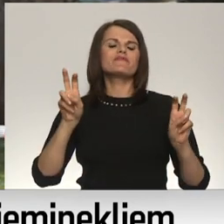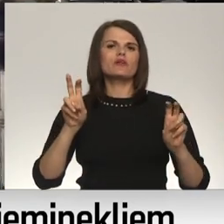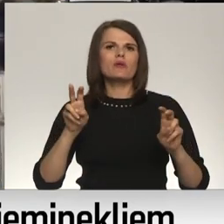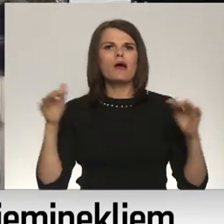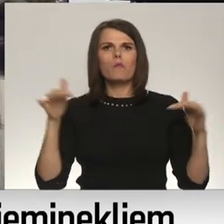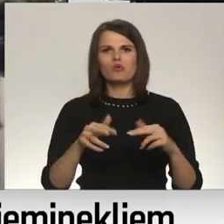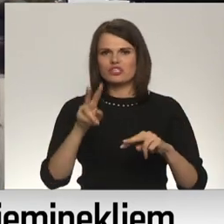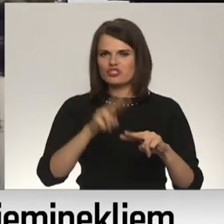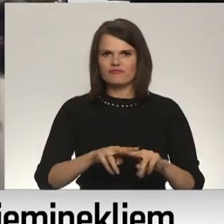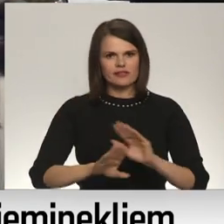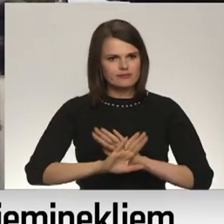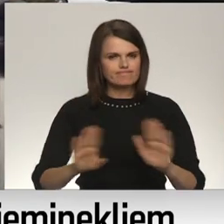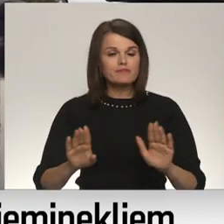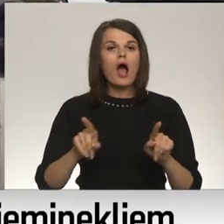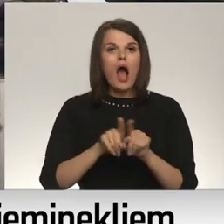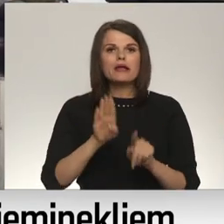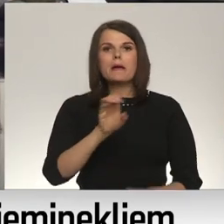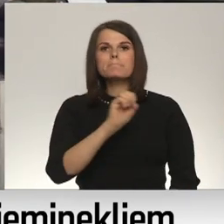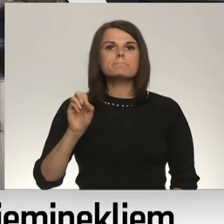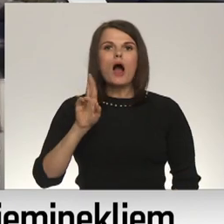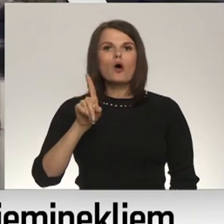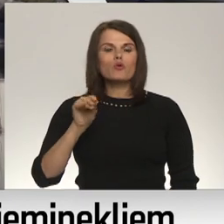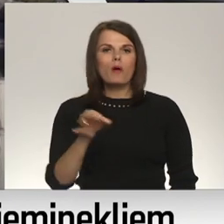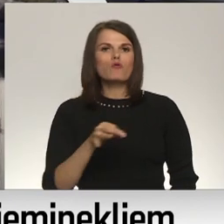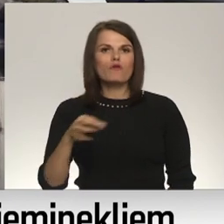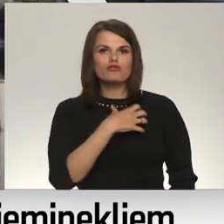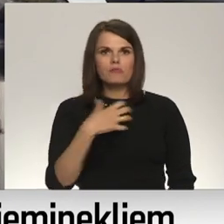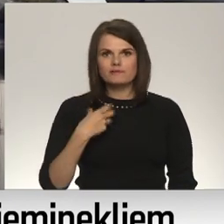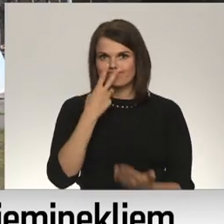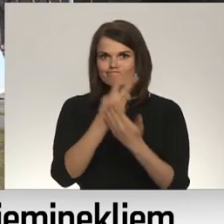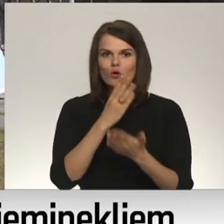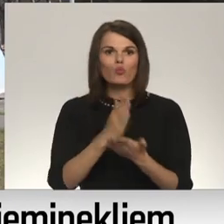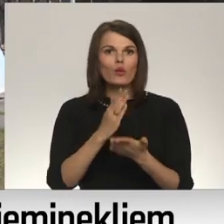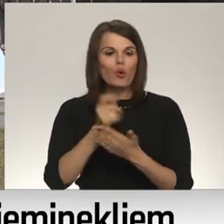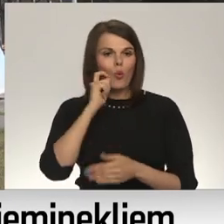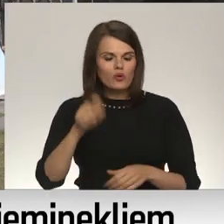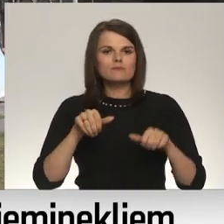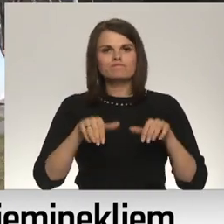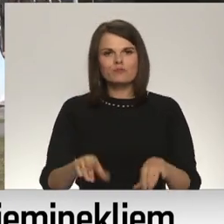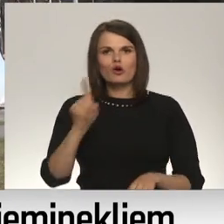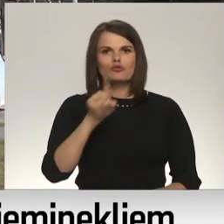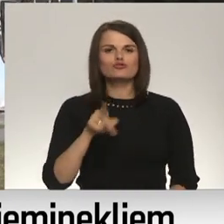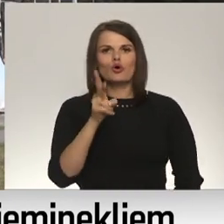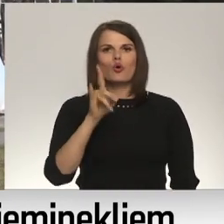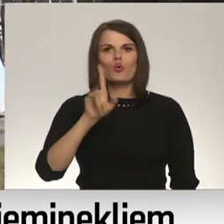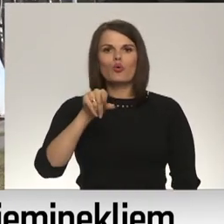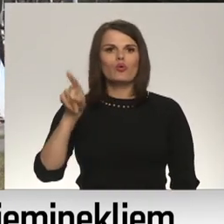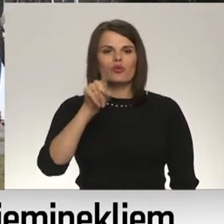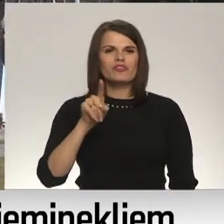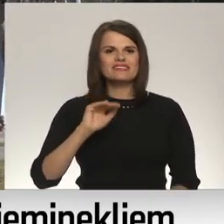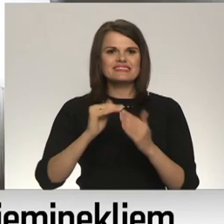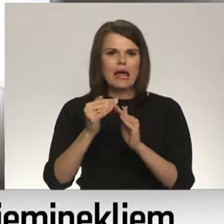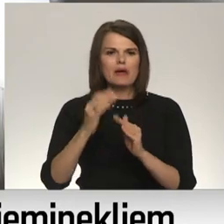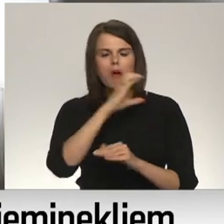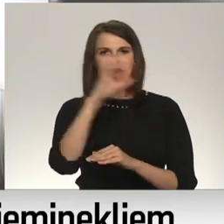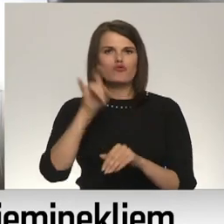vietas. Tikmēr arī Mārupes novada pašvaldība, reaģējot uz notikumiem Ukrainā, lēmus par Skultes ciemata padomju lidmašīnas